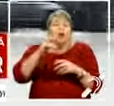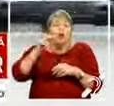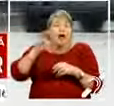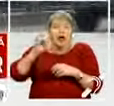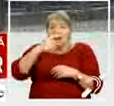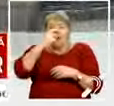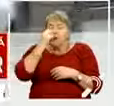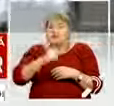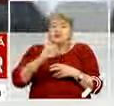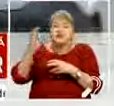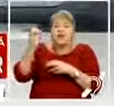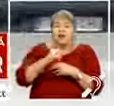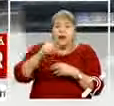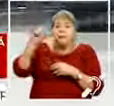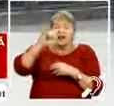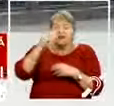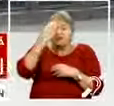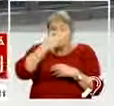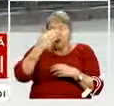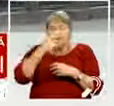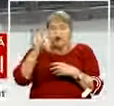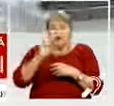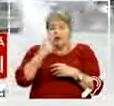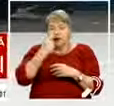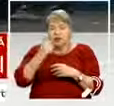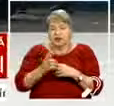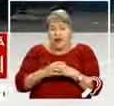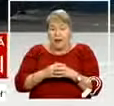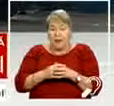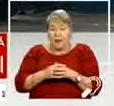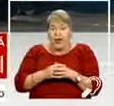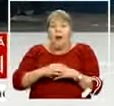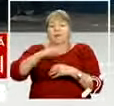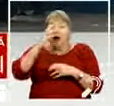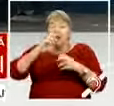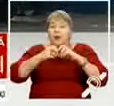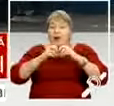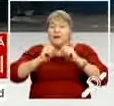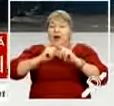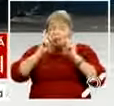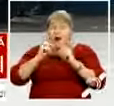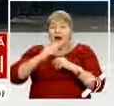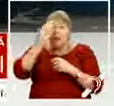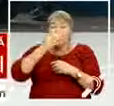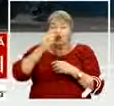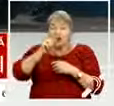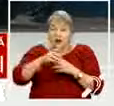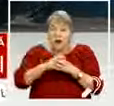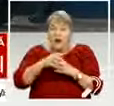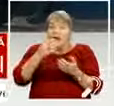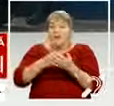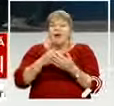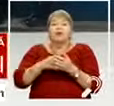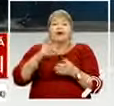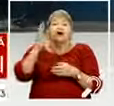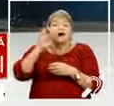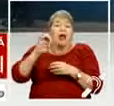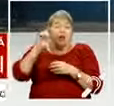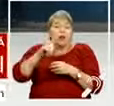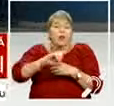renunța la importurile de benzină și motorină din Federația Rusă. Cele mai mari probleme ar putea să apară tocmai la motorină și asta pentru că rafinăriile europene nu